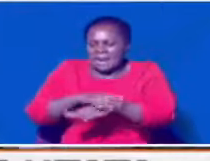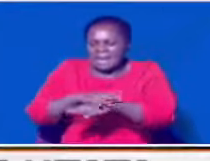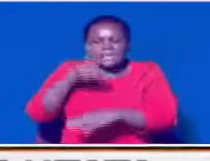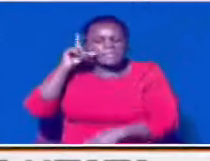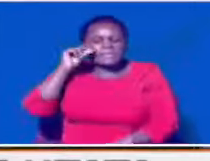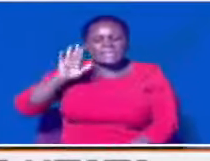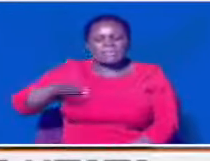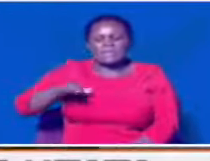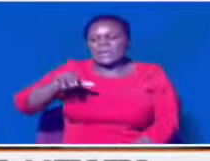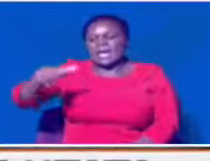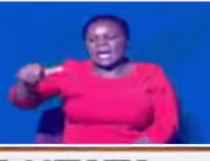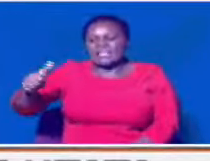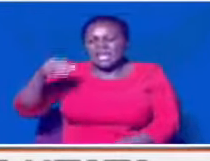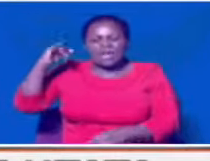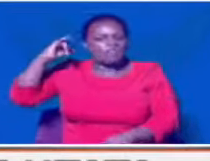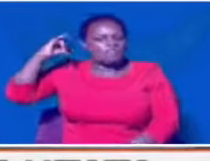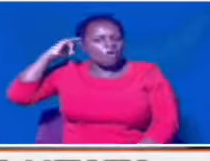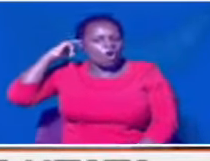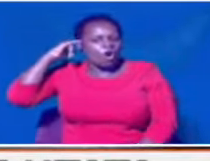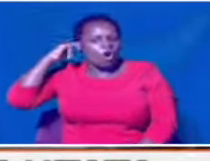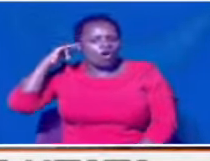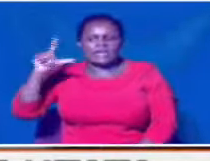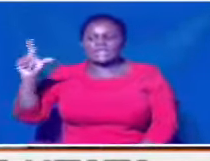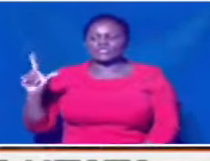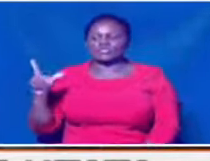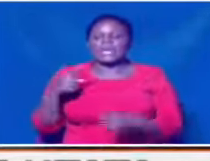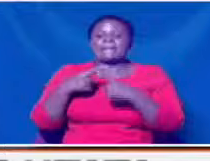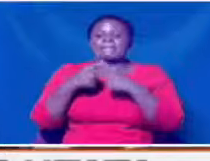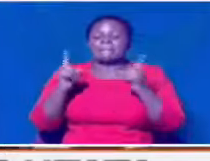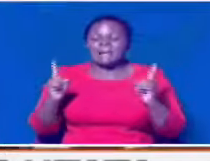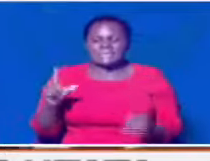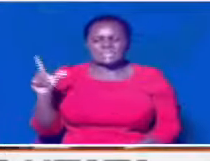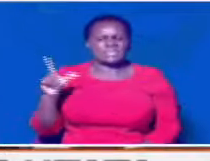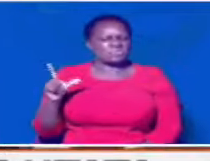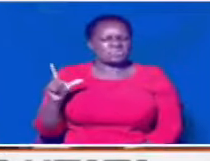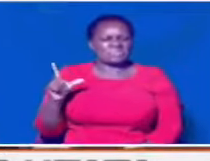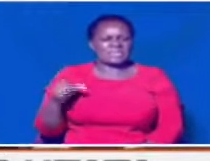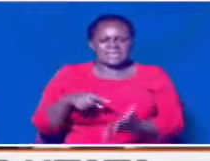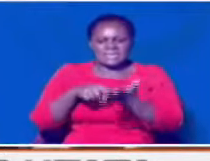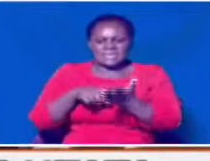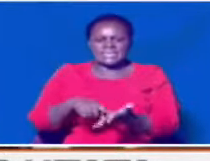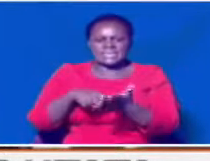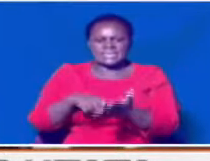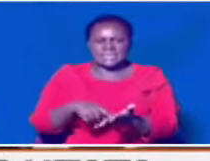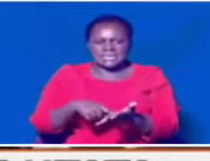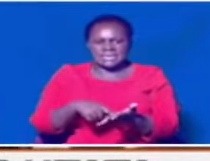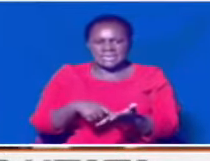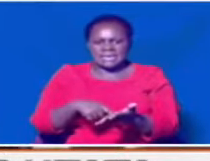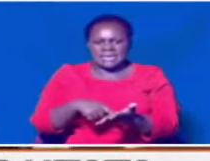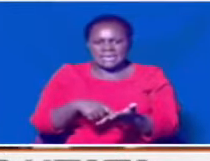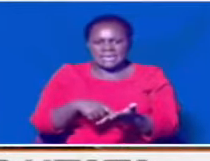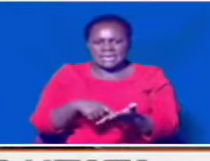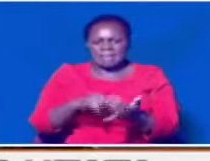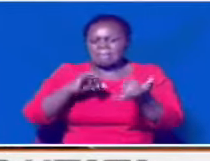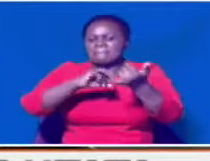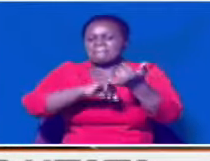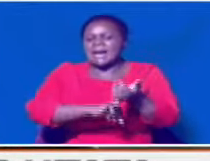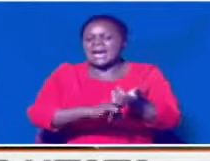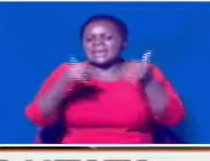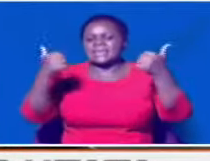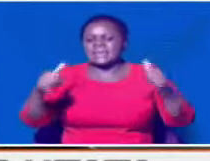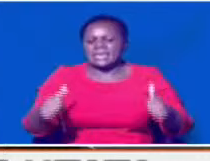za wanawake wengine katika simu yake Linturi. Hata hivyo, Linturi alisisitiza kuwa hawakuwahi kuana.